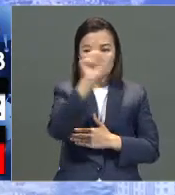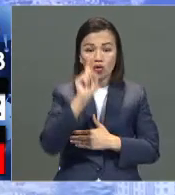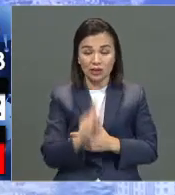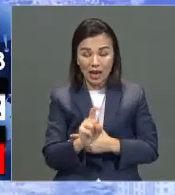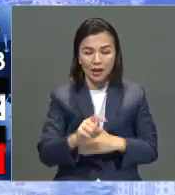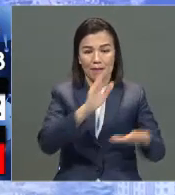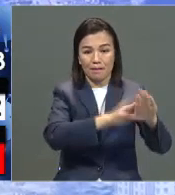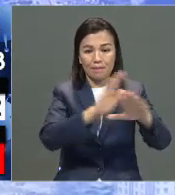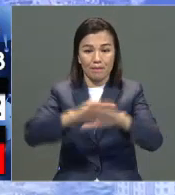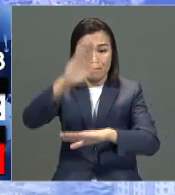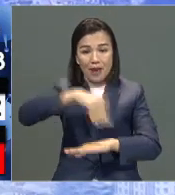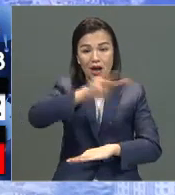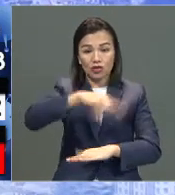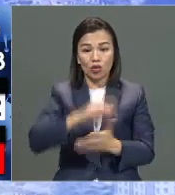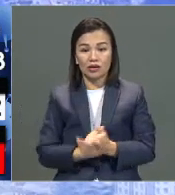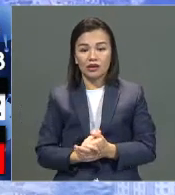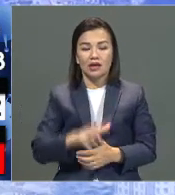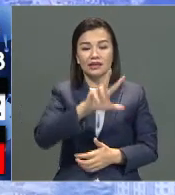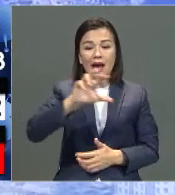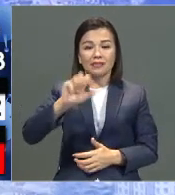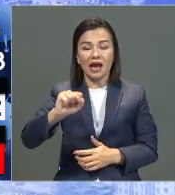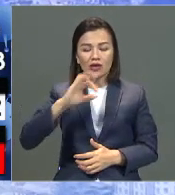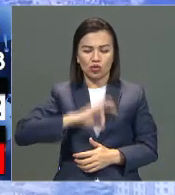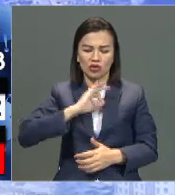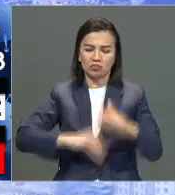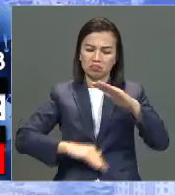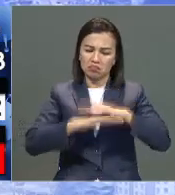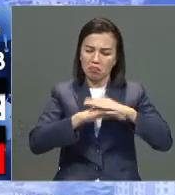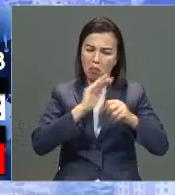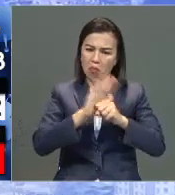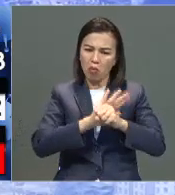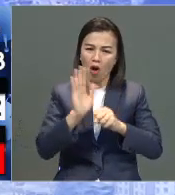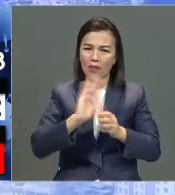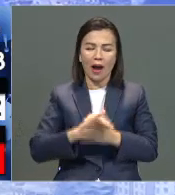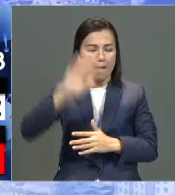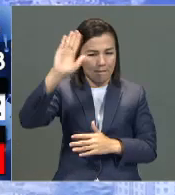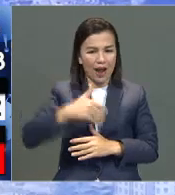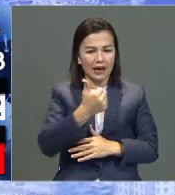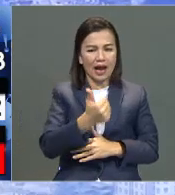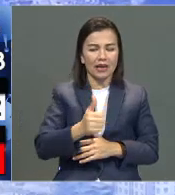ปีหรือไม่เกี่ยวโยงท่านก็ไปขอตรวจได้เลยถ้าสงสัยขึ้นมานะตอนนี้ทางลัดเราทางกระทรวงสาธารณสุขนะครับทั้งสกอเอ่อยินดีให้การบริการอย่างเต็มที่เพื่อที่จะดึงคนที่มีความสงสัยในเข้ามาตรวจให้มากที่สุดไปยี่ด้วย3แสนกว่าเรายังไม่พอใจจะเป็น 400000-500000มากันเลยครับเพื่อตรวจให้ได้มากที่สุดเท่าที่เราจะได้ท่านสงสัยก็มาได้เลยครับท่านไปโรงพยาบาลแล้วท่านก็ร้องขอได้เลยกับคุณหมอนะครับครับ